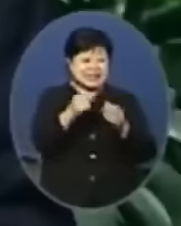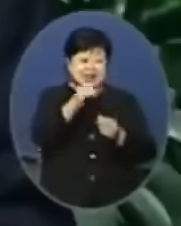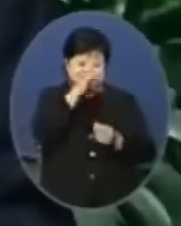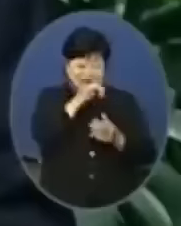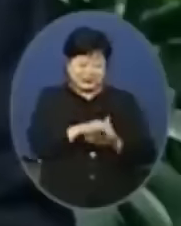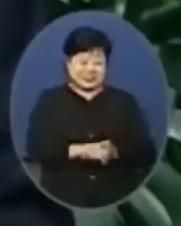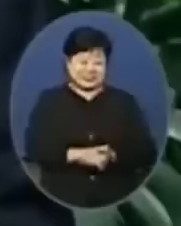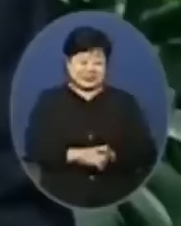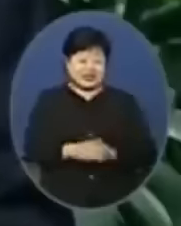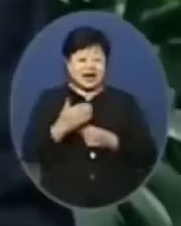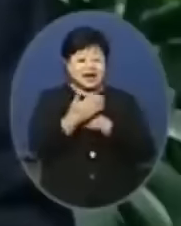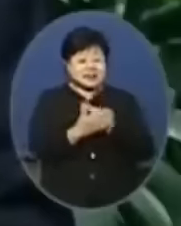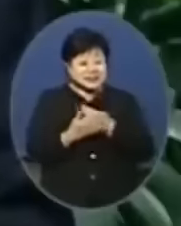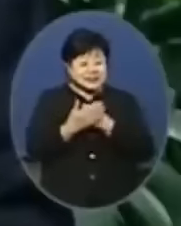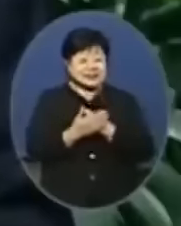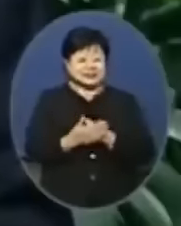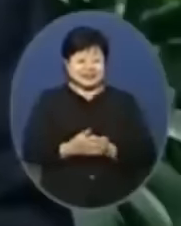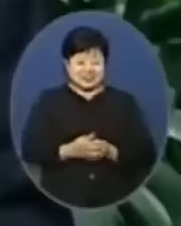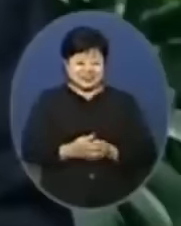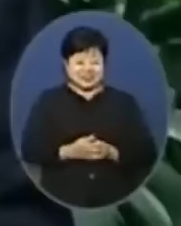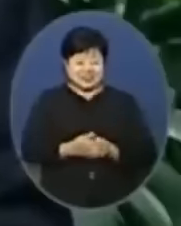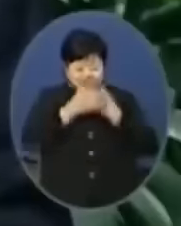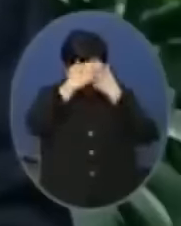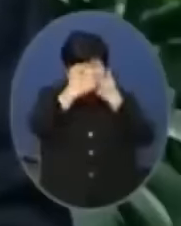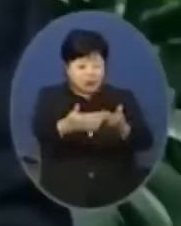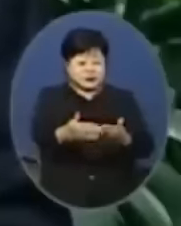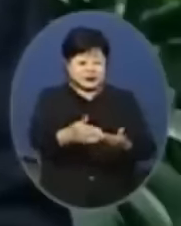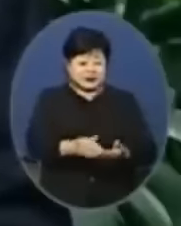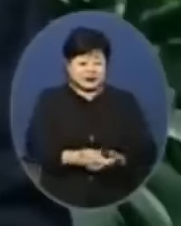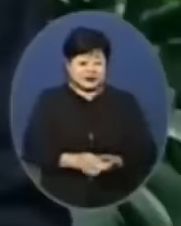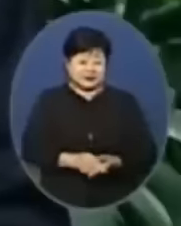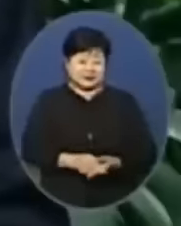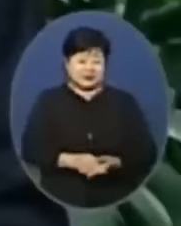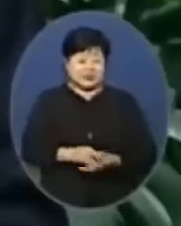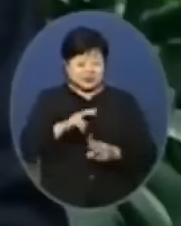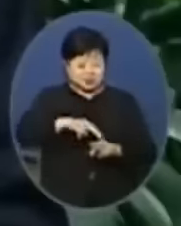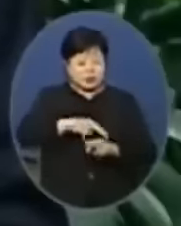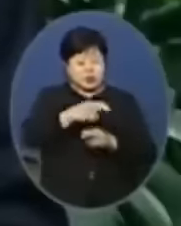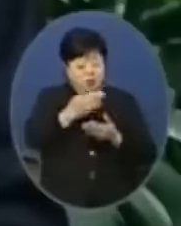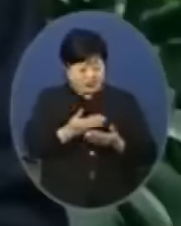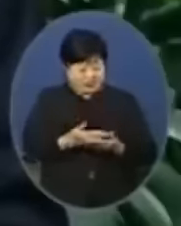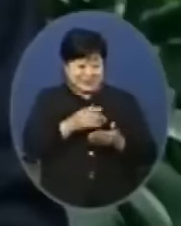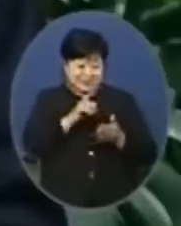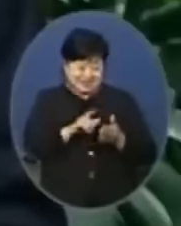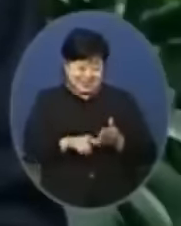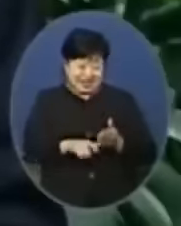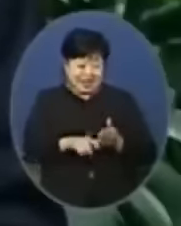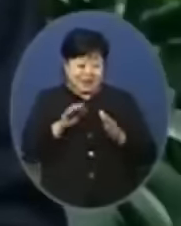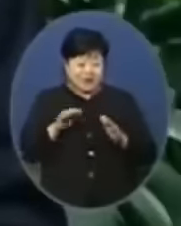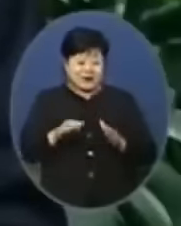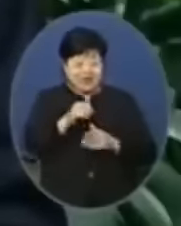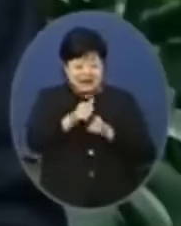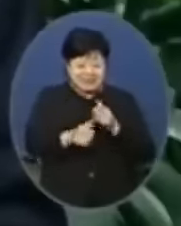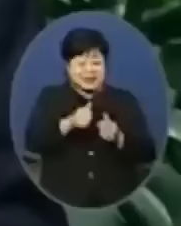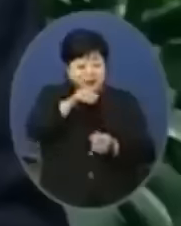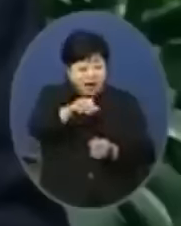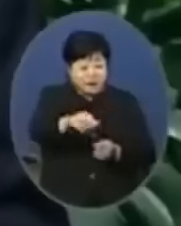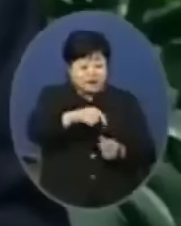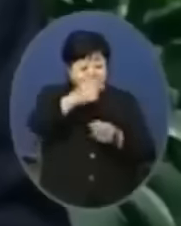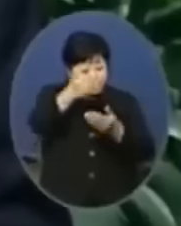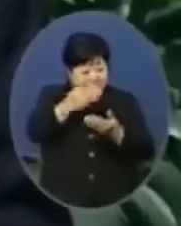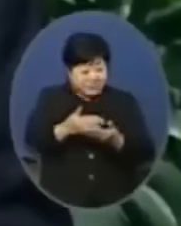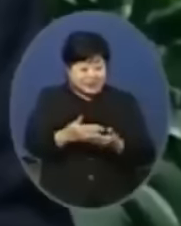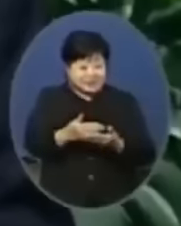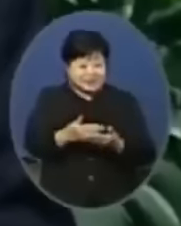것입니다. 은혜라는 것은 값 없이 우리가 공짜로 선물로 받는 것입니다. 오늘날은 우리가 하나님 앞에 구원 받는